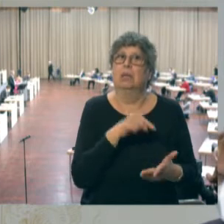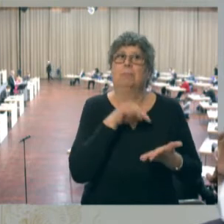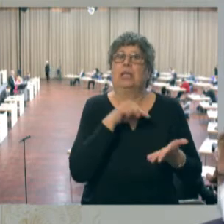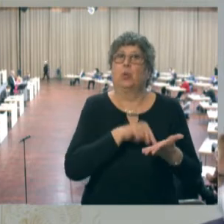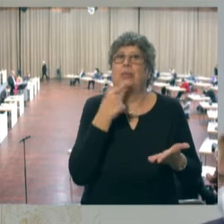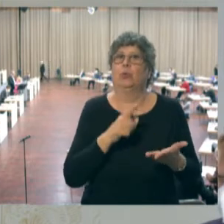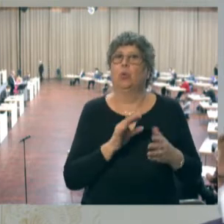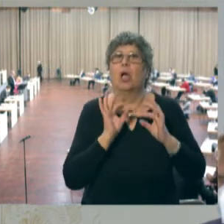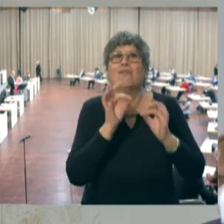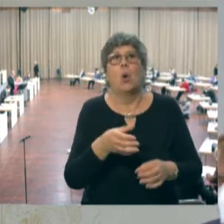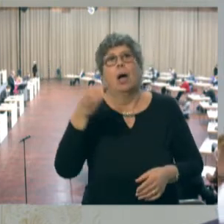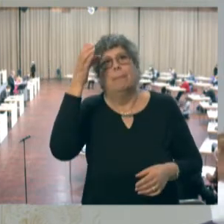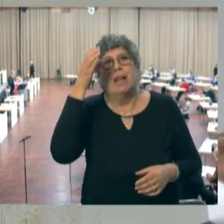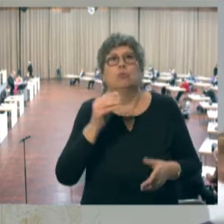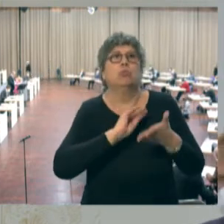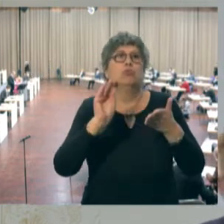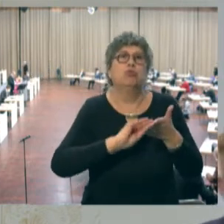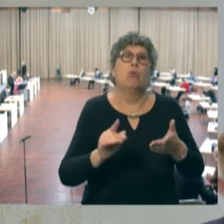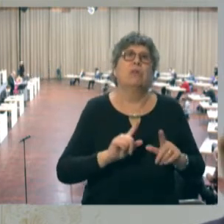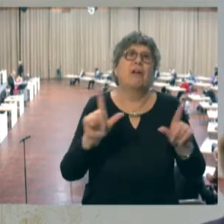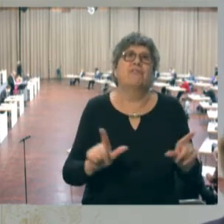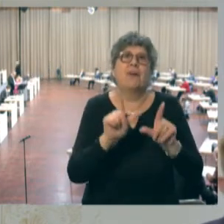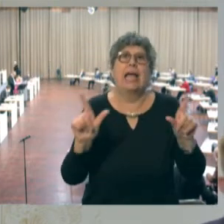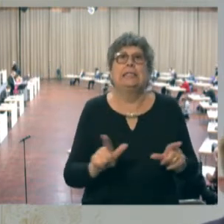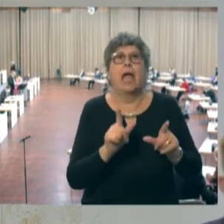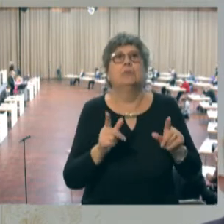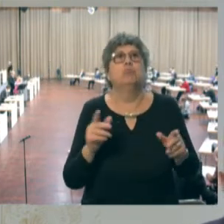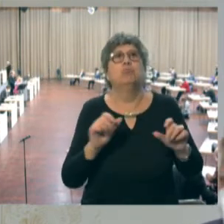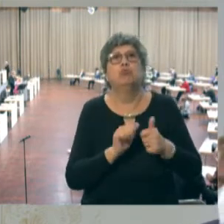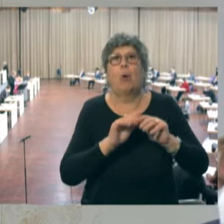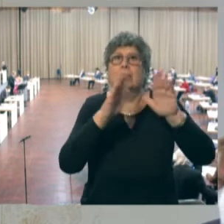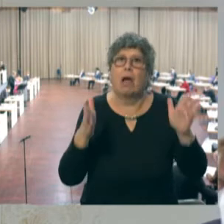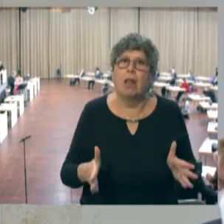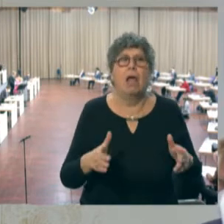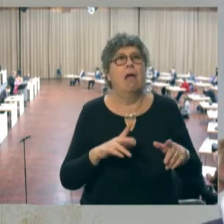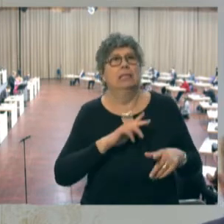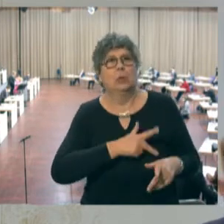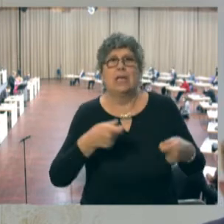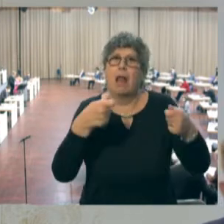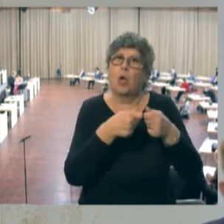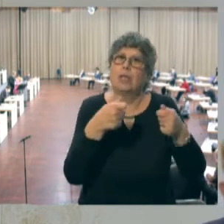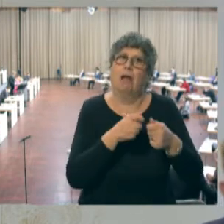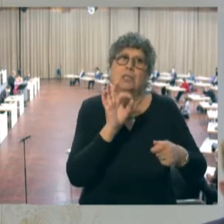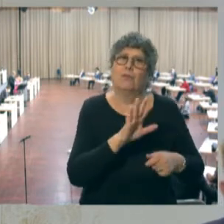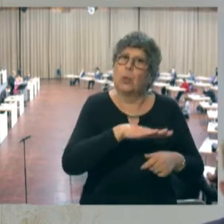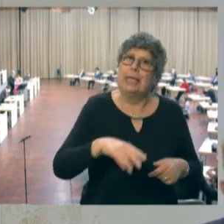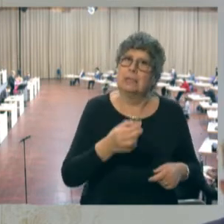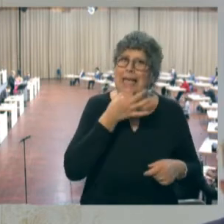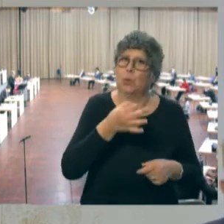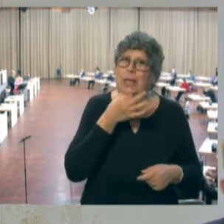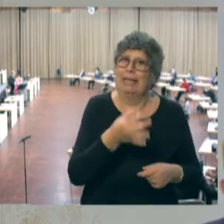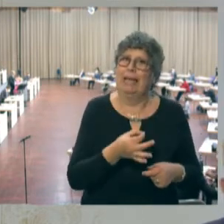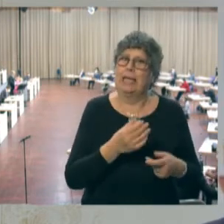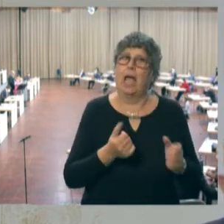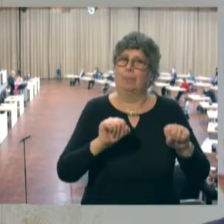ist, Bildungseinrichtungen, Freizeiteinrichtungen, soziale Kontakte für Kinder und Jugendliche in Zukunft wieder